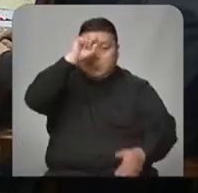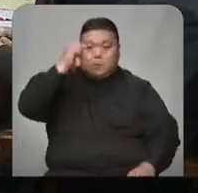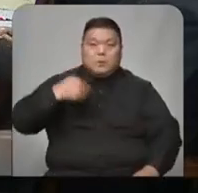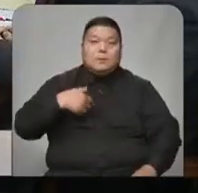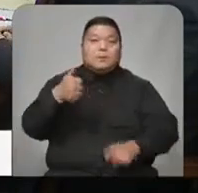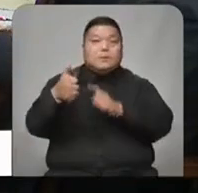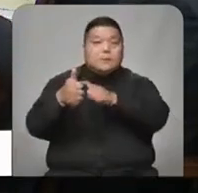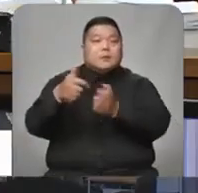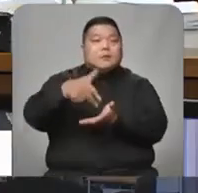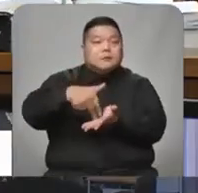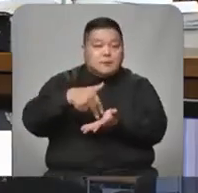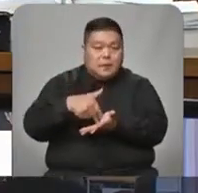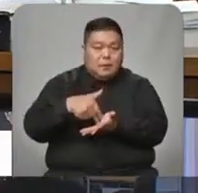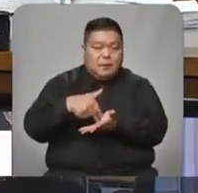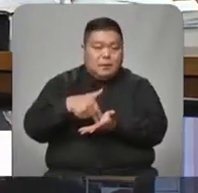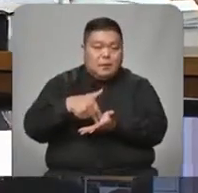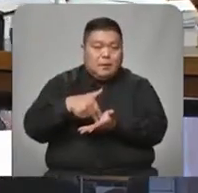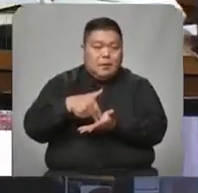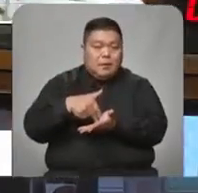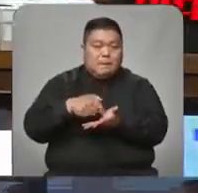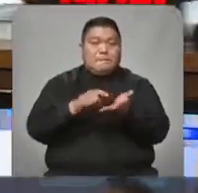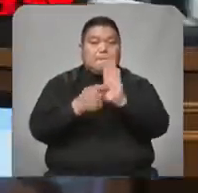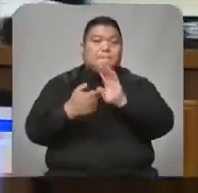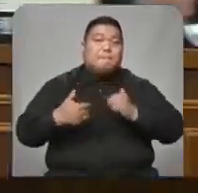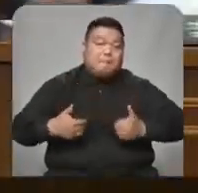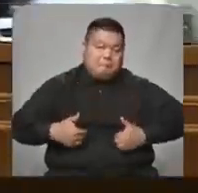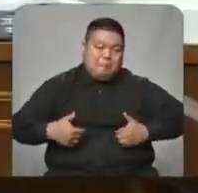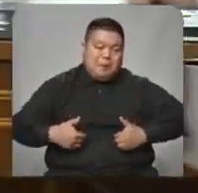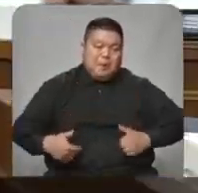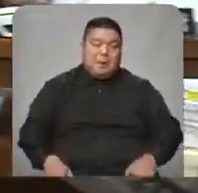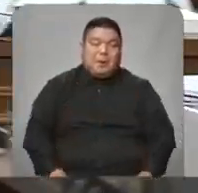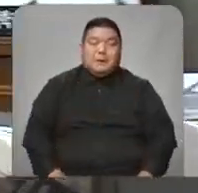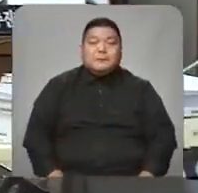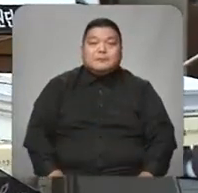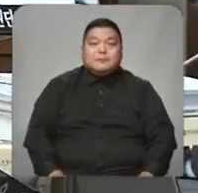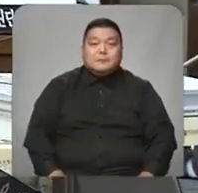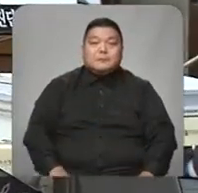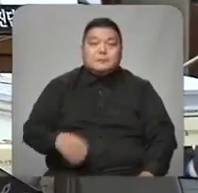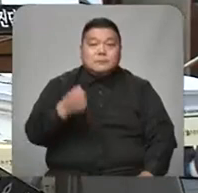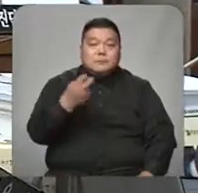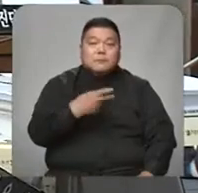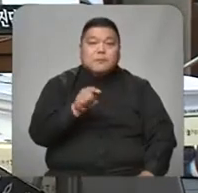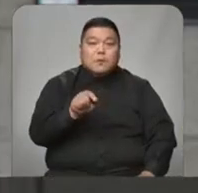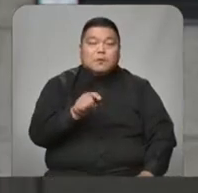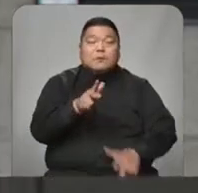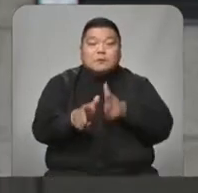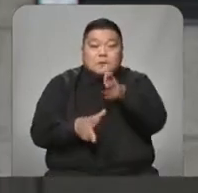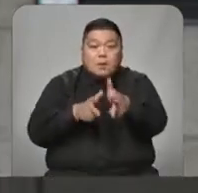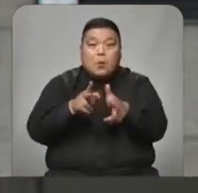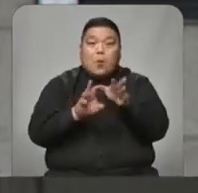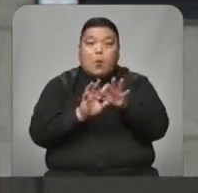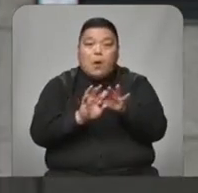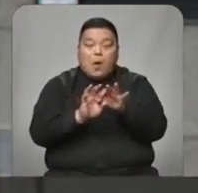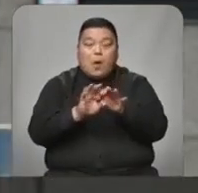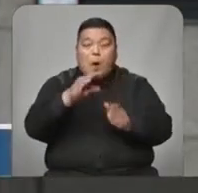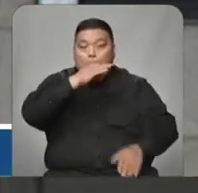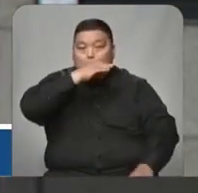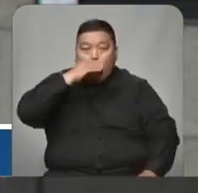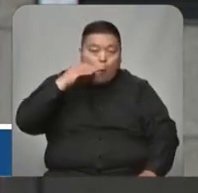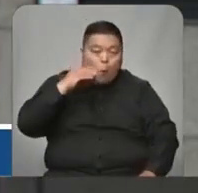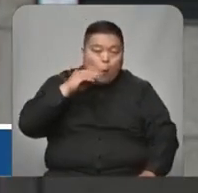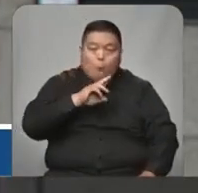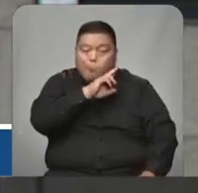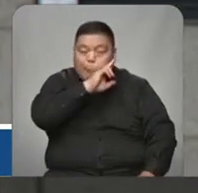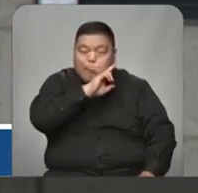교육감의 명확한 입장 표명이 필요하다는 지적이 나오는 대목입니다. 또 전자칠판 보급 사업과 관련한 공정성 논란도